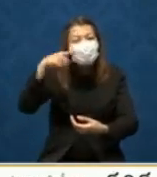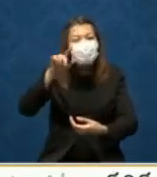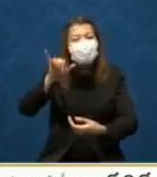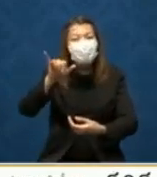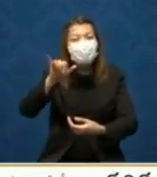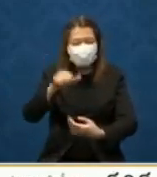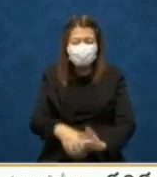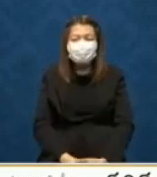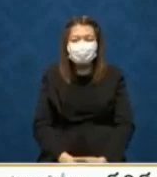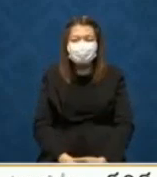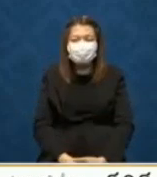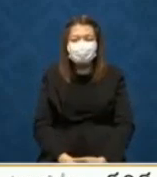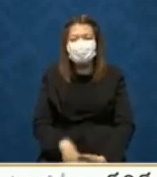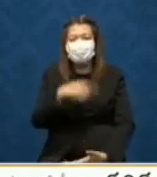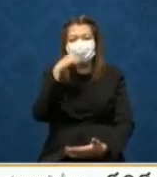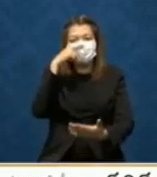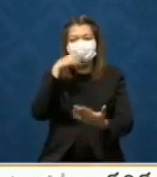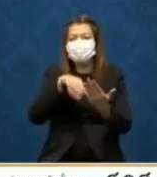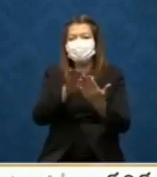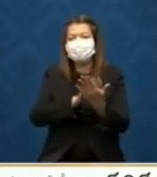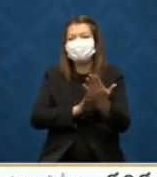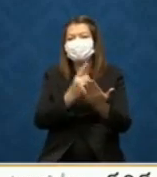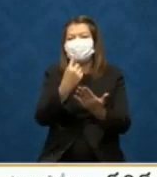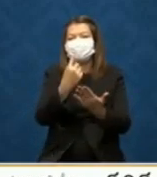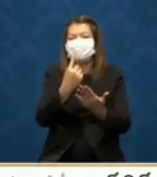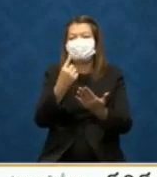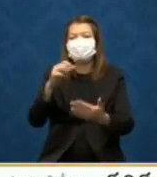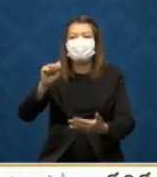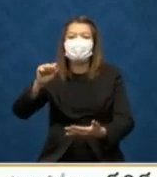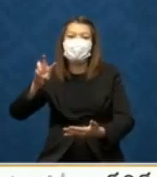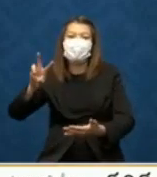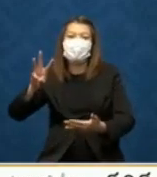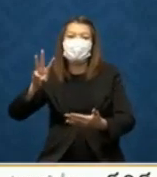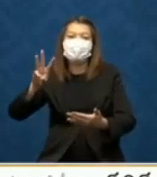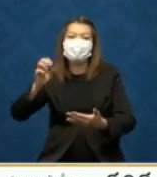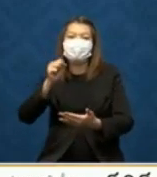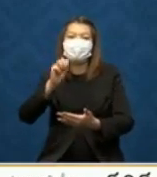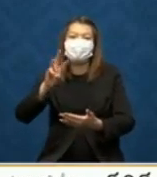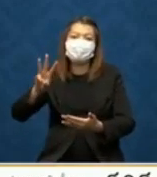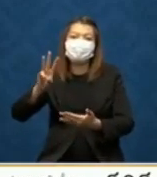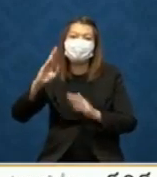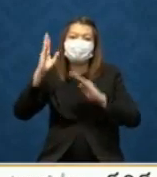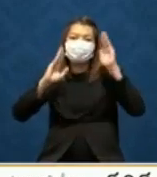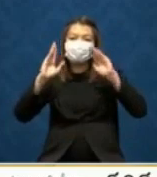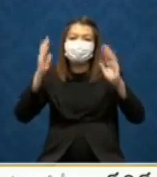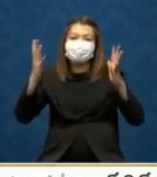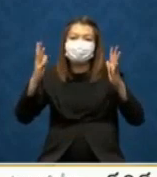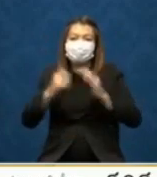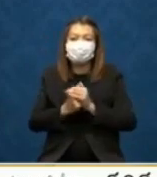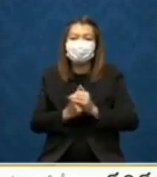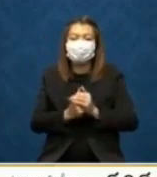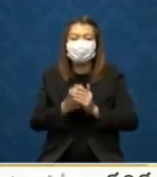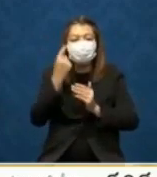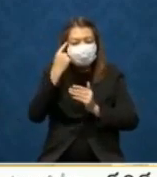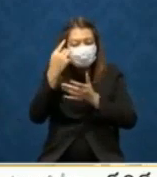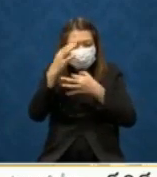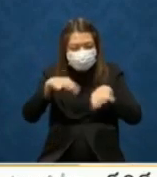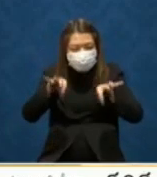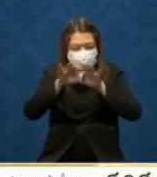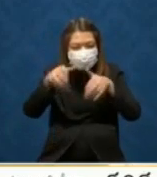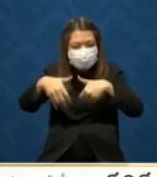ใช้อยู่ในวันนี้เป็นประเทศเดียวเราเรียกระบอบนี้ว่าสวอธิปไตยที่ไม่เห็นหัวของประชาชน